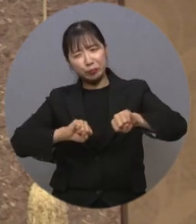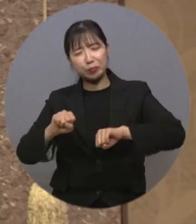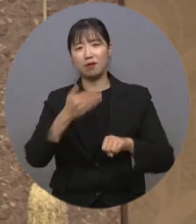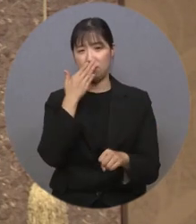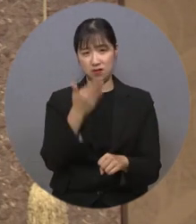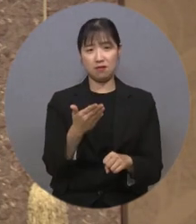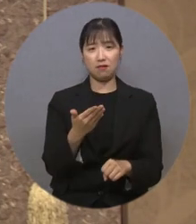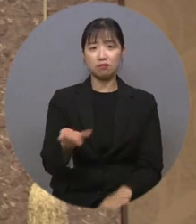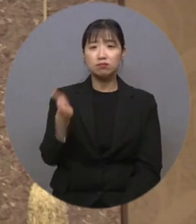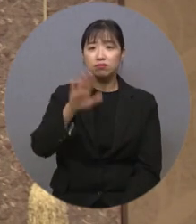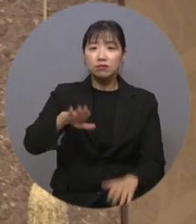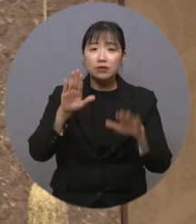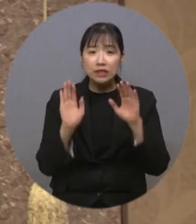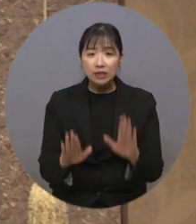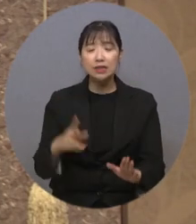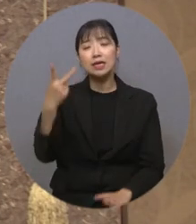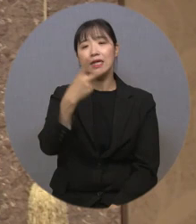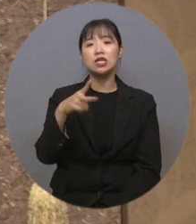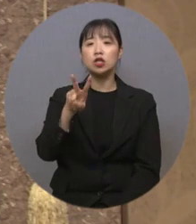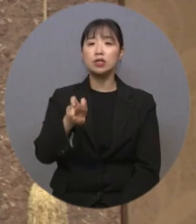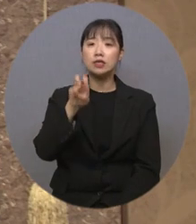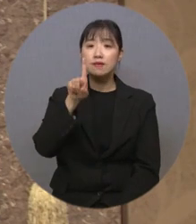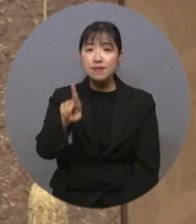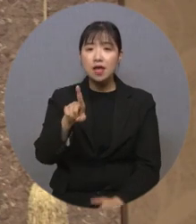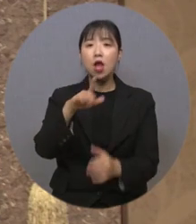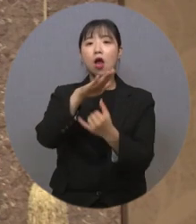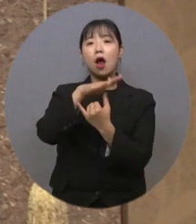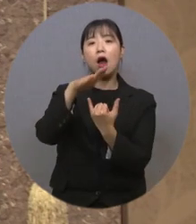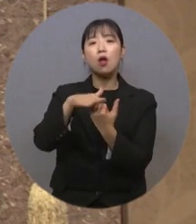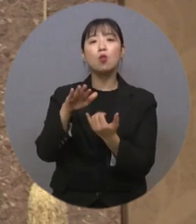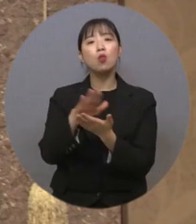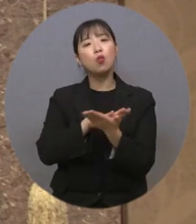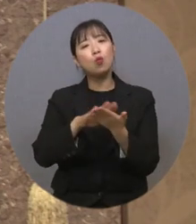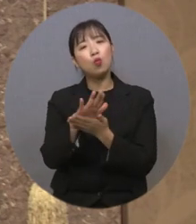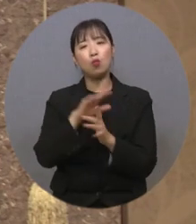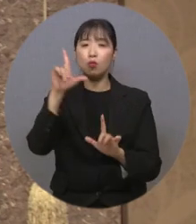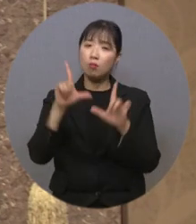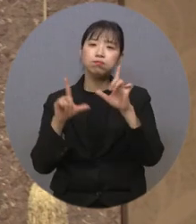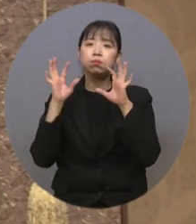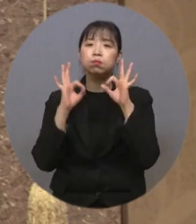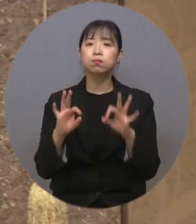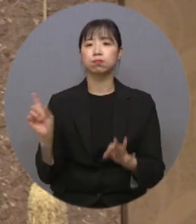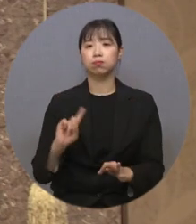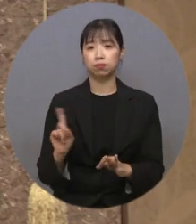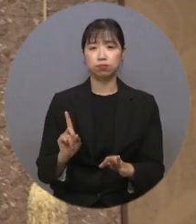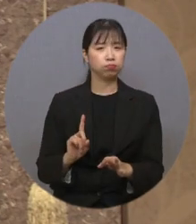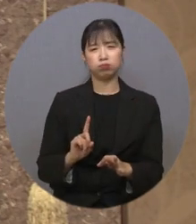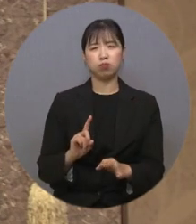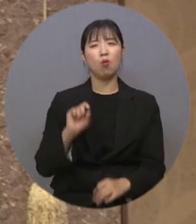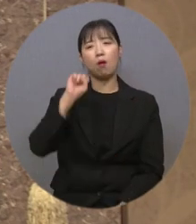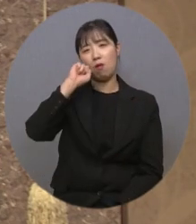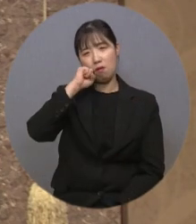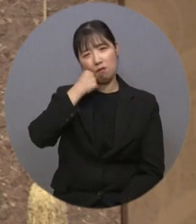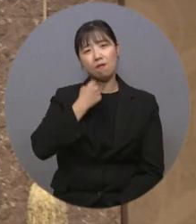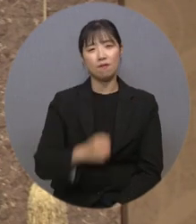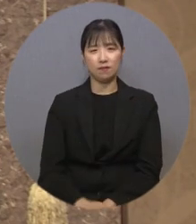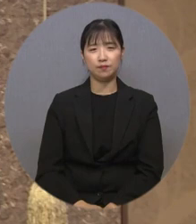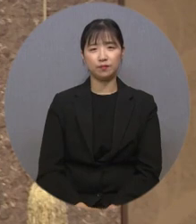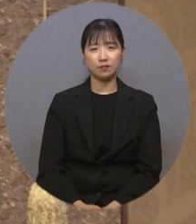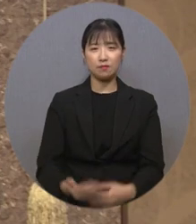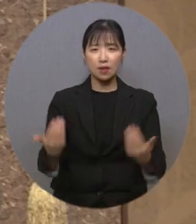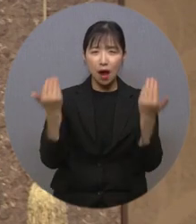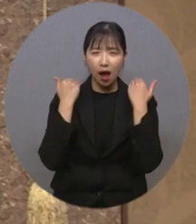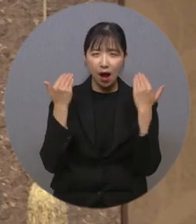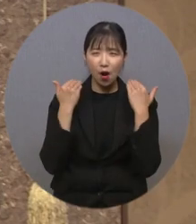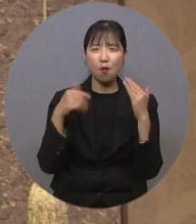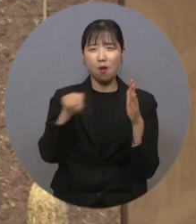있는데 우리 현대 2021년을 살고 있는 우리 아동들을 보면은요. 그렇지 않은 것 같아요. 학교에